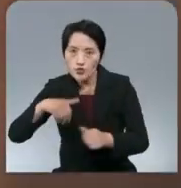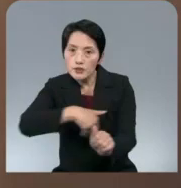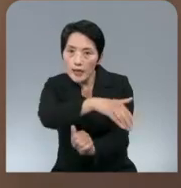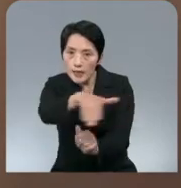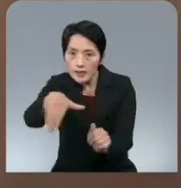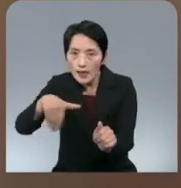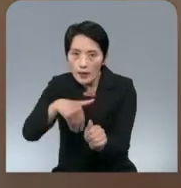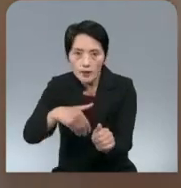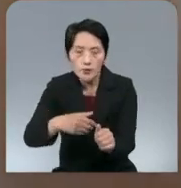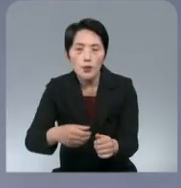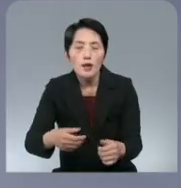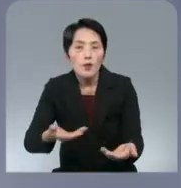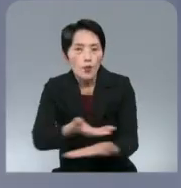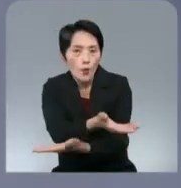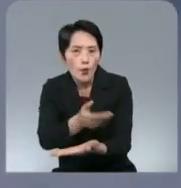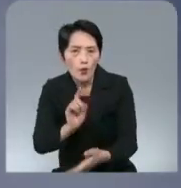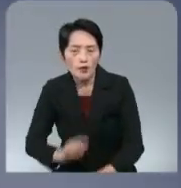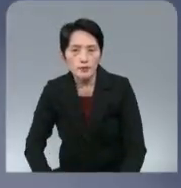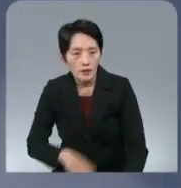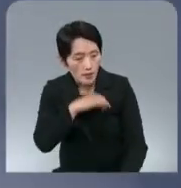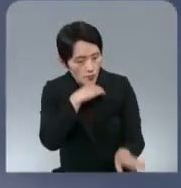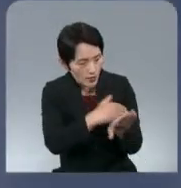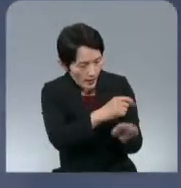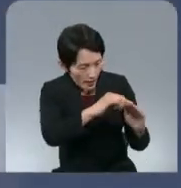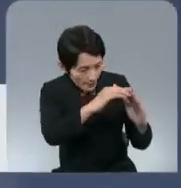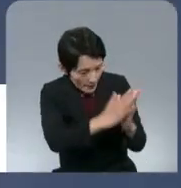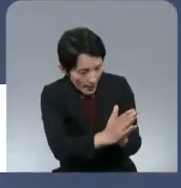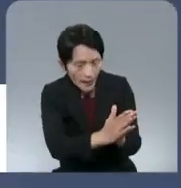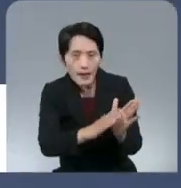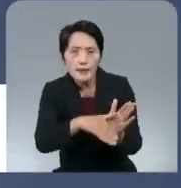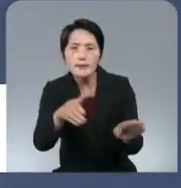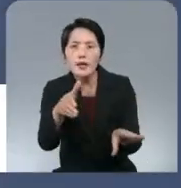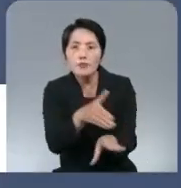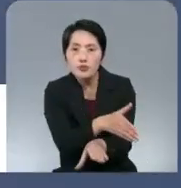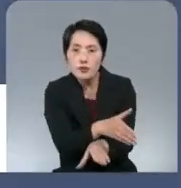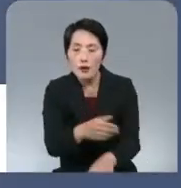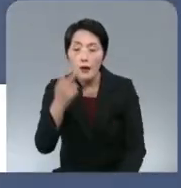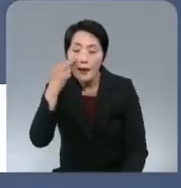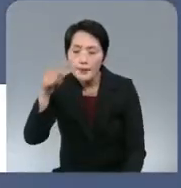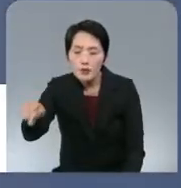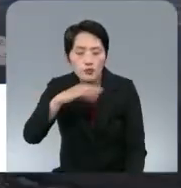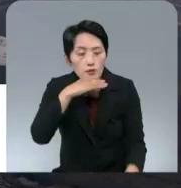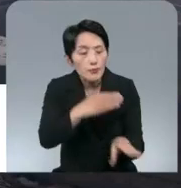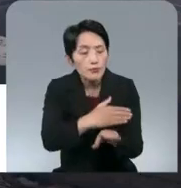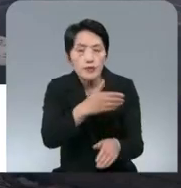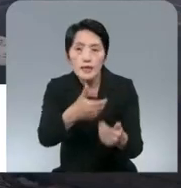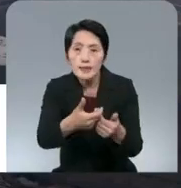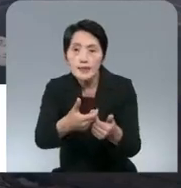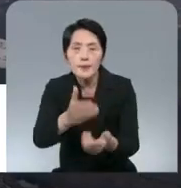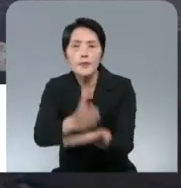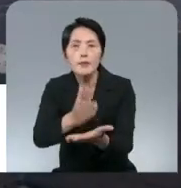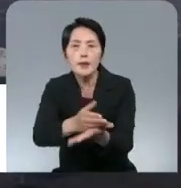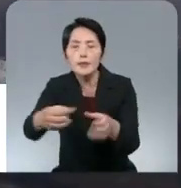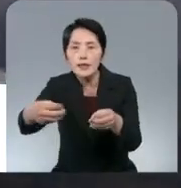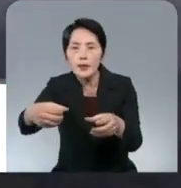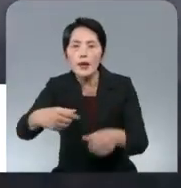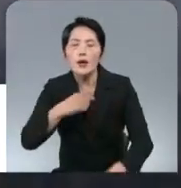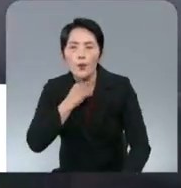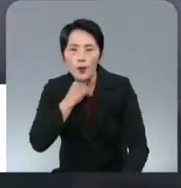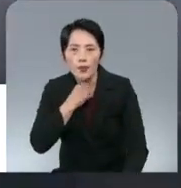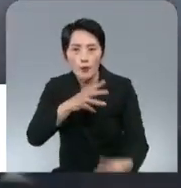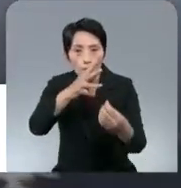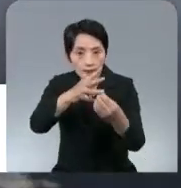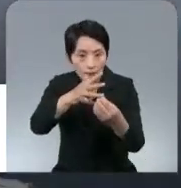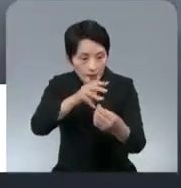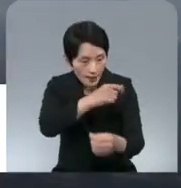trị và quân sự kể từ giai đoạn Phi hạt nhân hóa thực chất Hàn Quốc sẽ hỗ trợ để cải thiện quan hệ Mỹ Triều trong giai đoạn 3 là phi hạt nhân hóa hoàn toàn